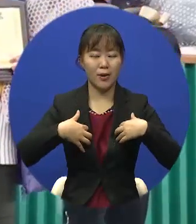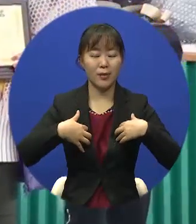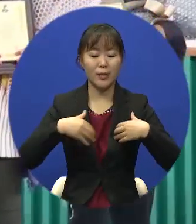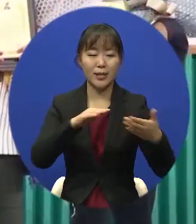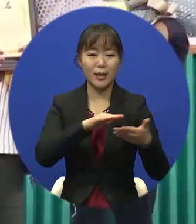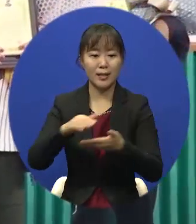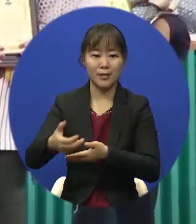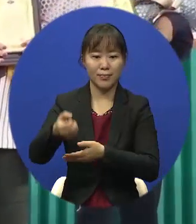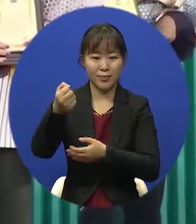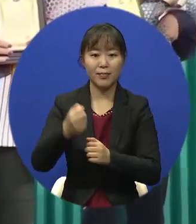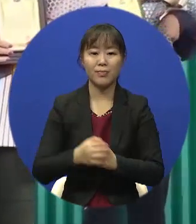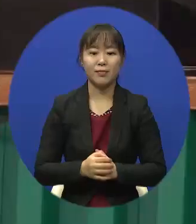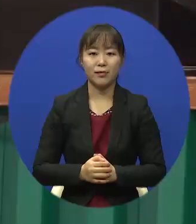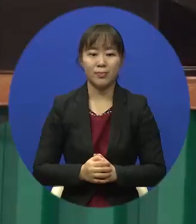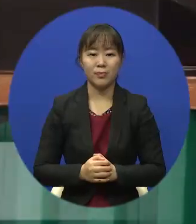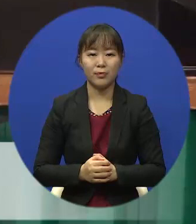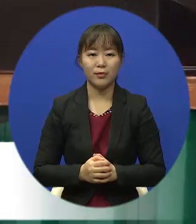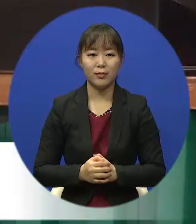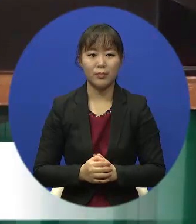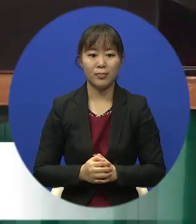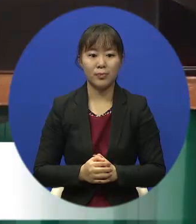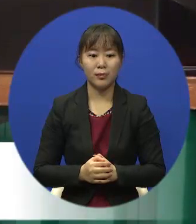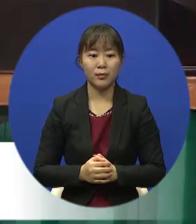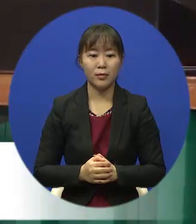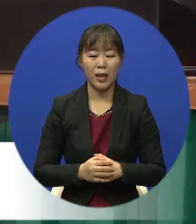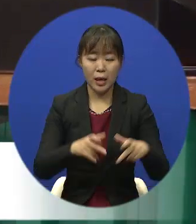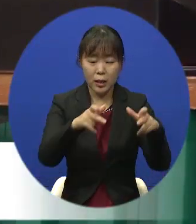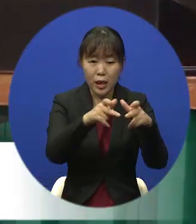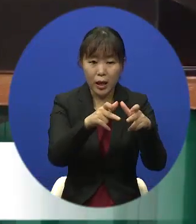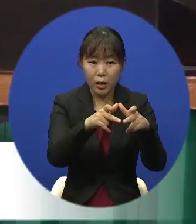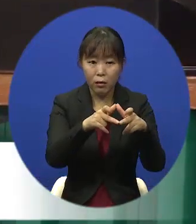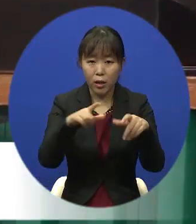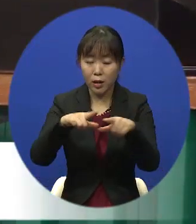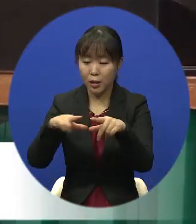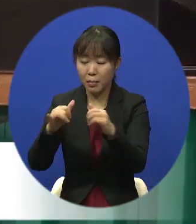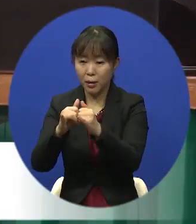잔치가 됐습니다. 단지 장애인과 비장애인은